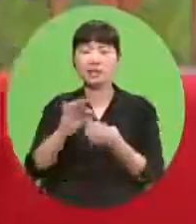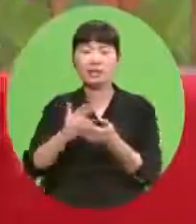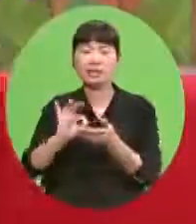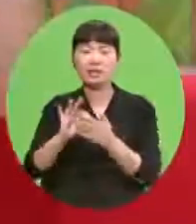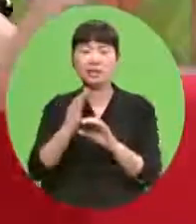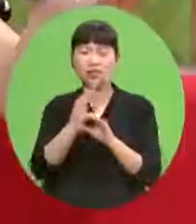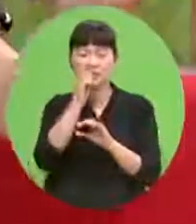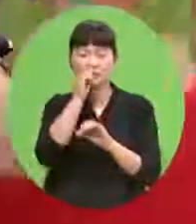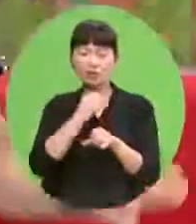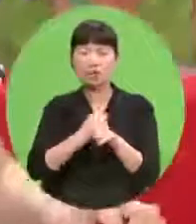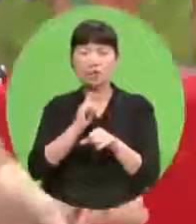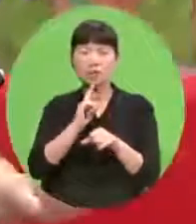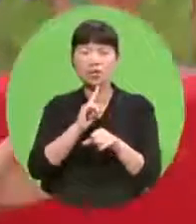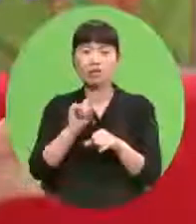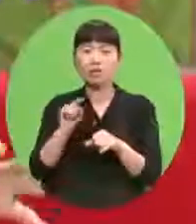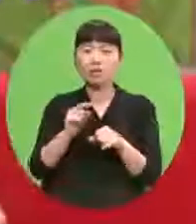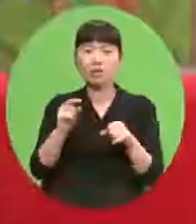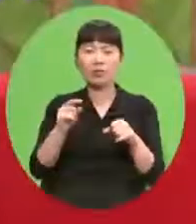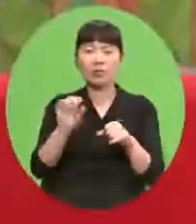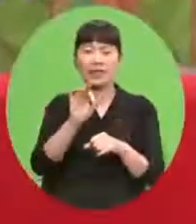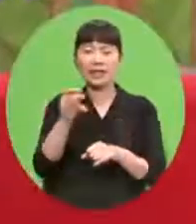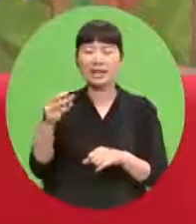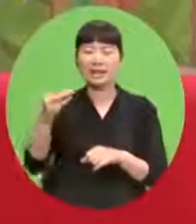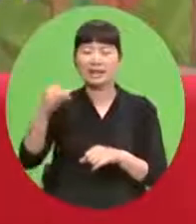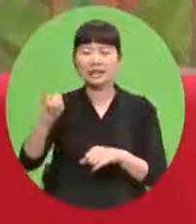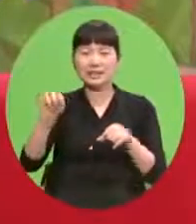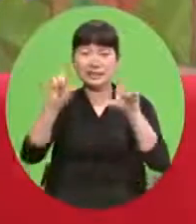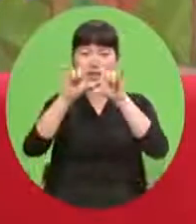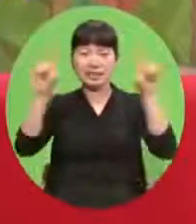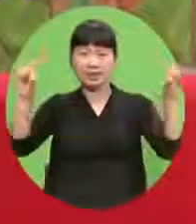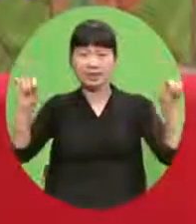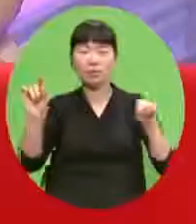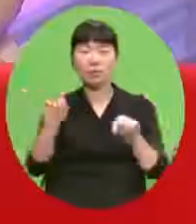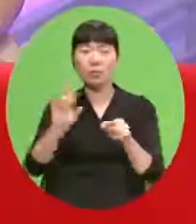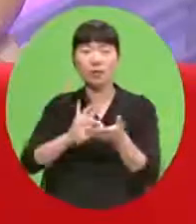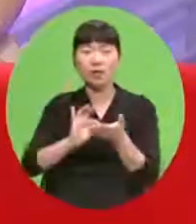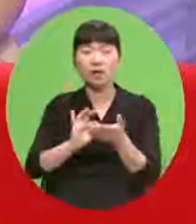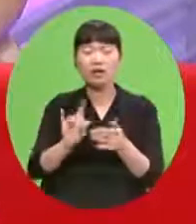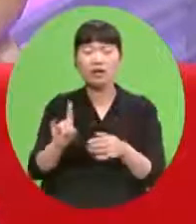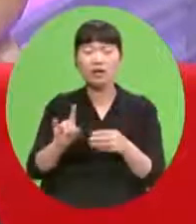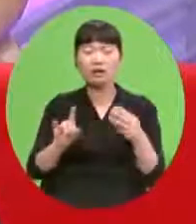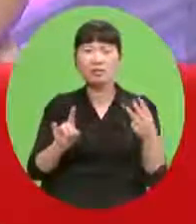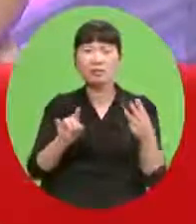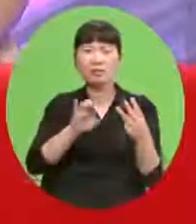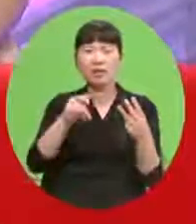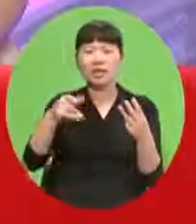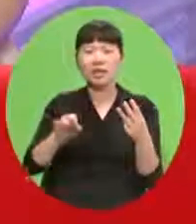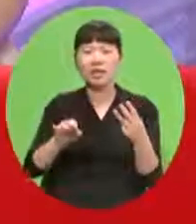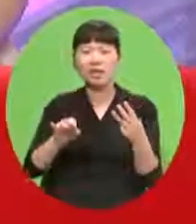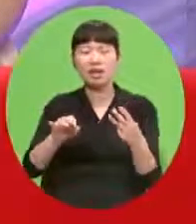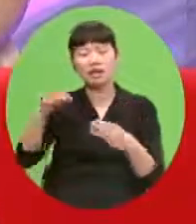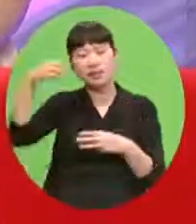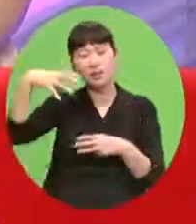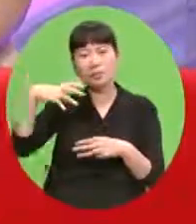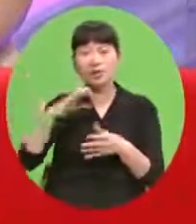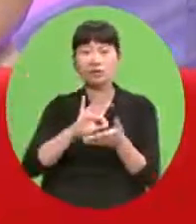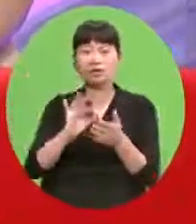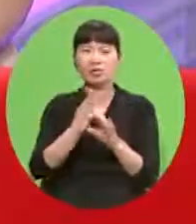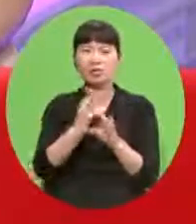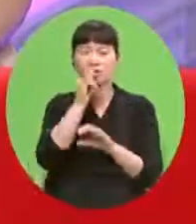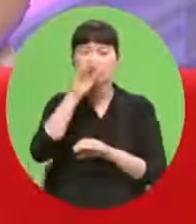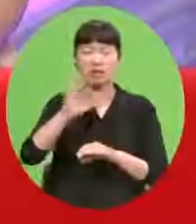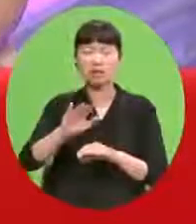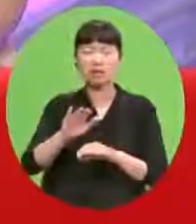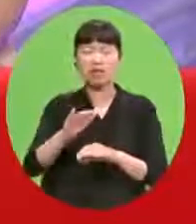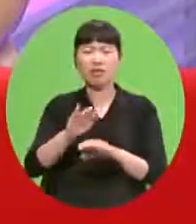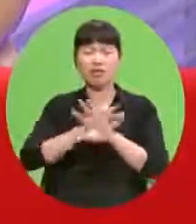LED 그 그렇죠. 램프도 많이 예. 있던데 그거는 어떻습니까? 뭐 그것도 삼파장 램프나 이런 게 많이 사용을 하는데